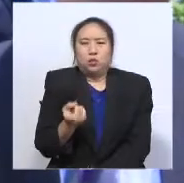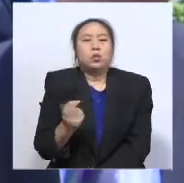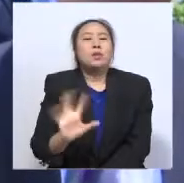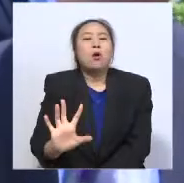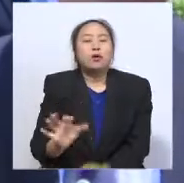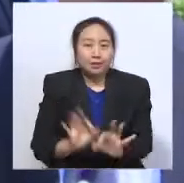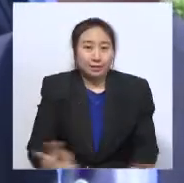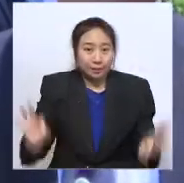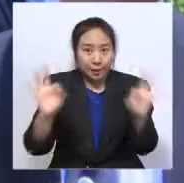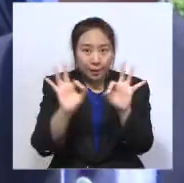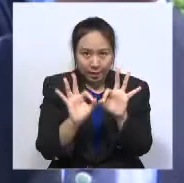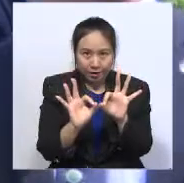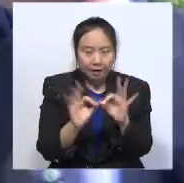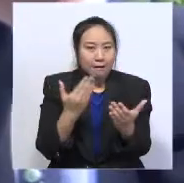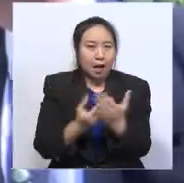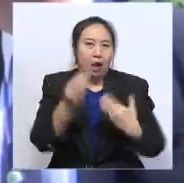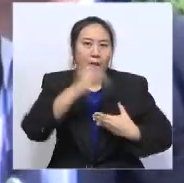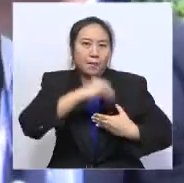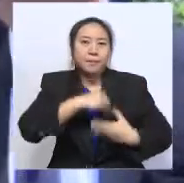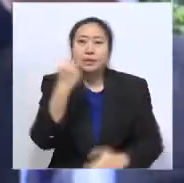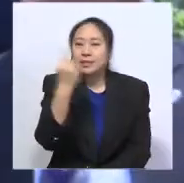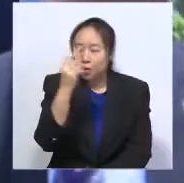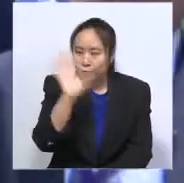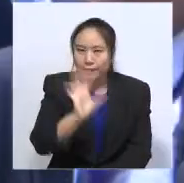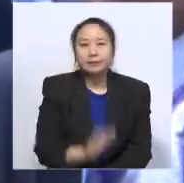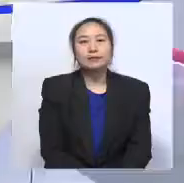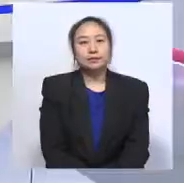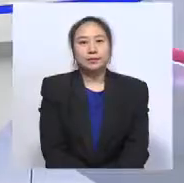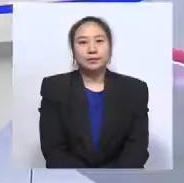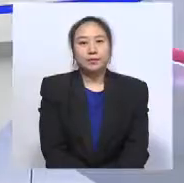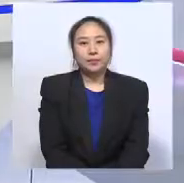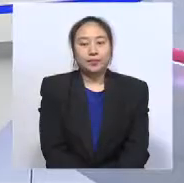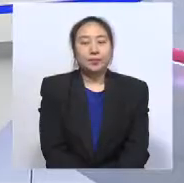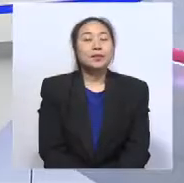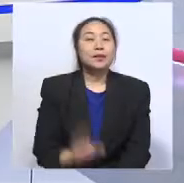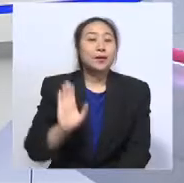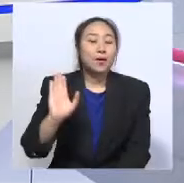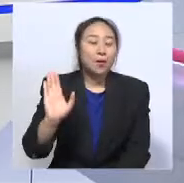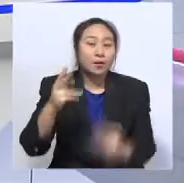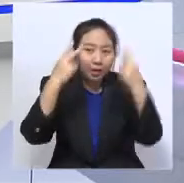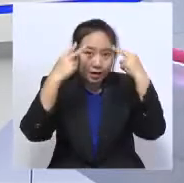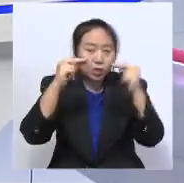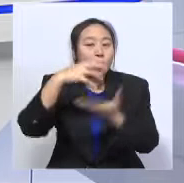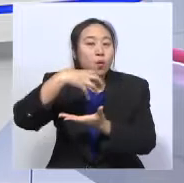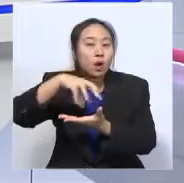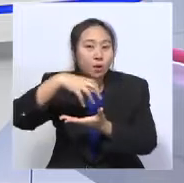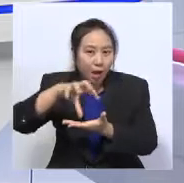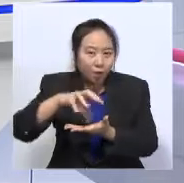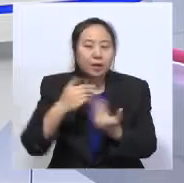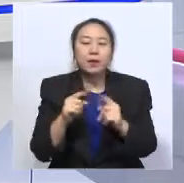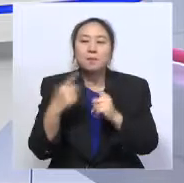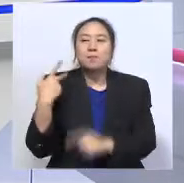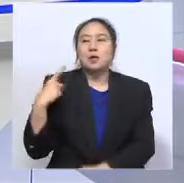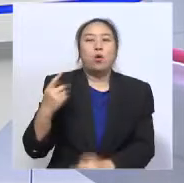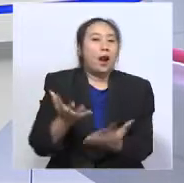ชน์ด้วยกันไงไม่ใช่ว่าเอากำไรแต่เพียงอย่างเดียวไม่ใช่นะ นั่นก็เป็นเสียงยืนยันจากท่านนายกนะคะว่าเป็นการ